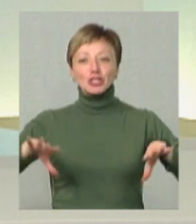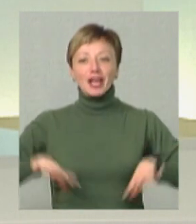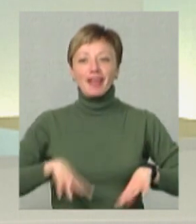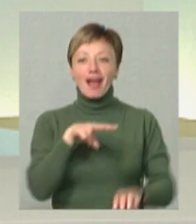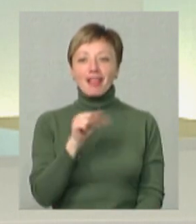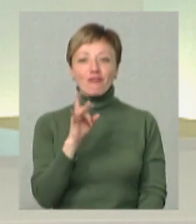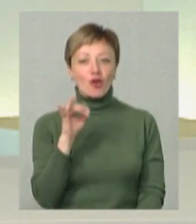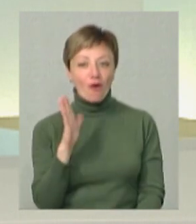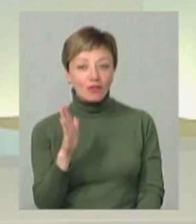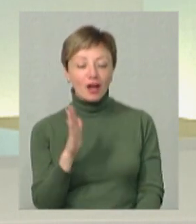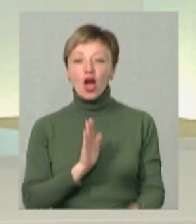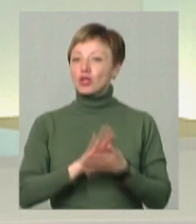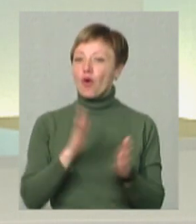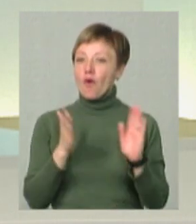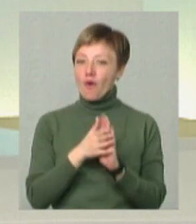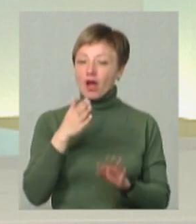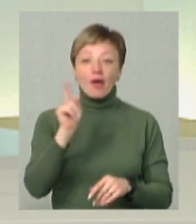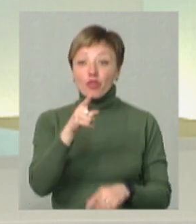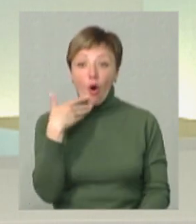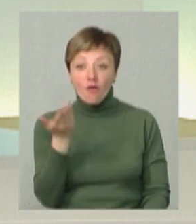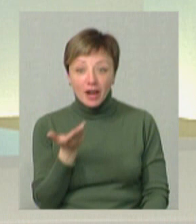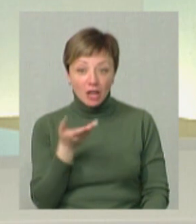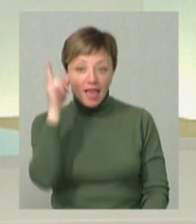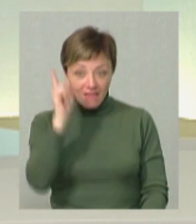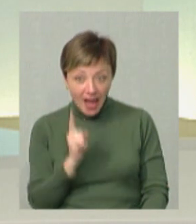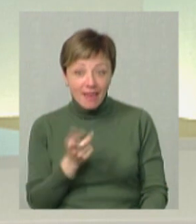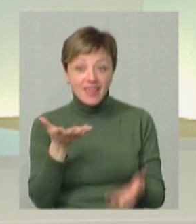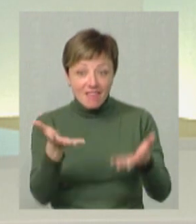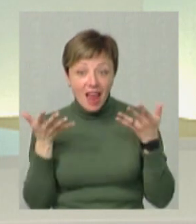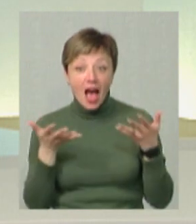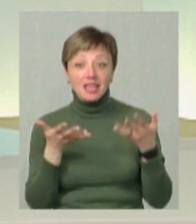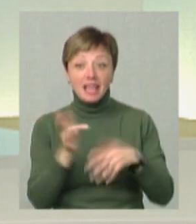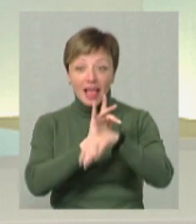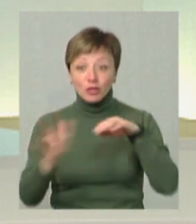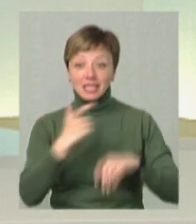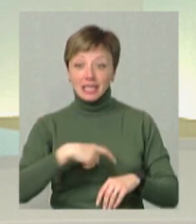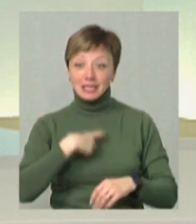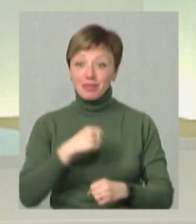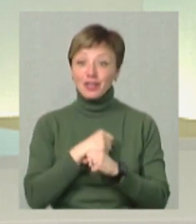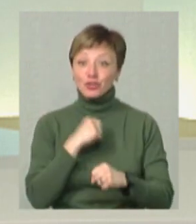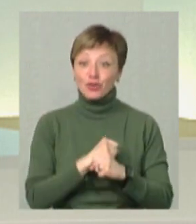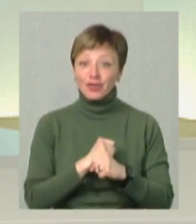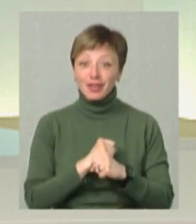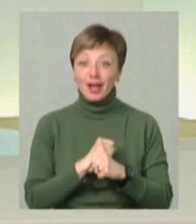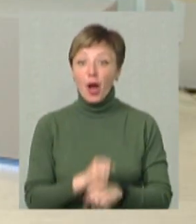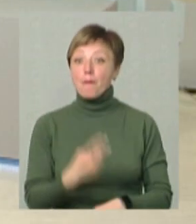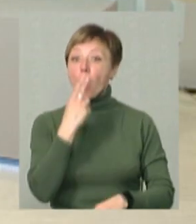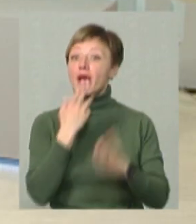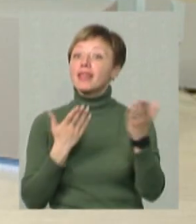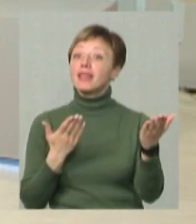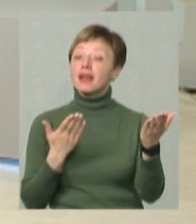Лавров догорився до того, що євреї, виявляється, геноцид на себе влаштували. Бо Гітлера,